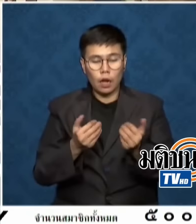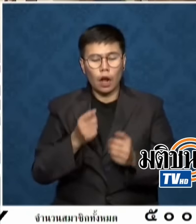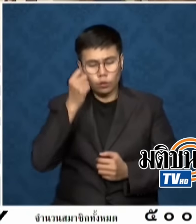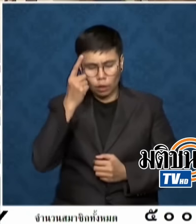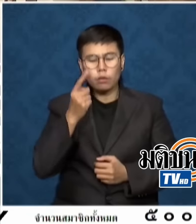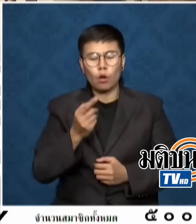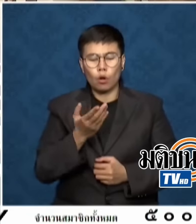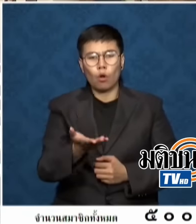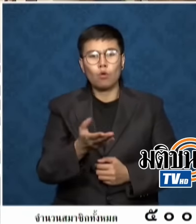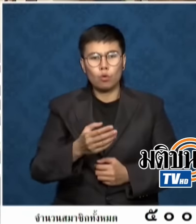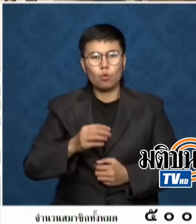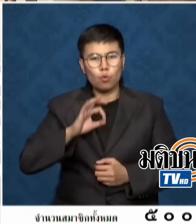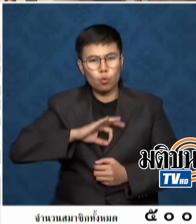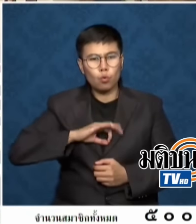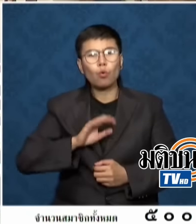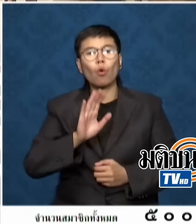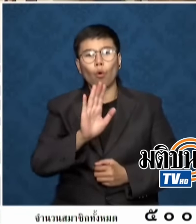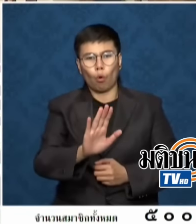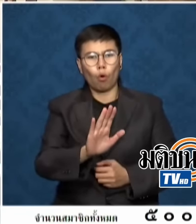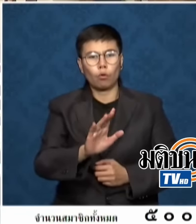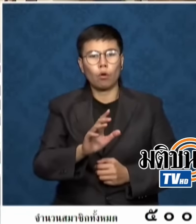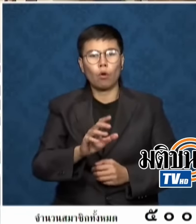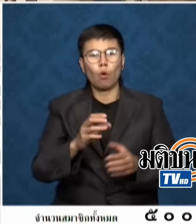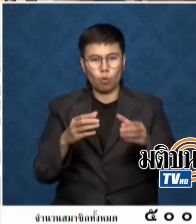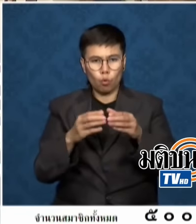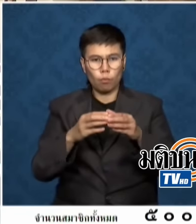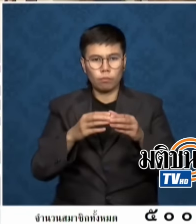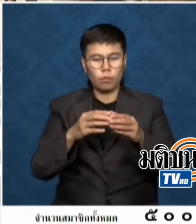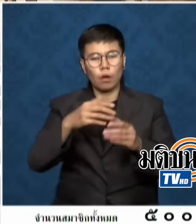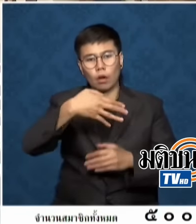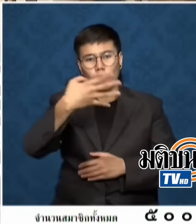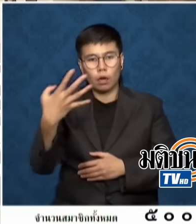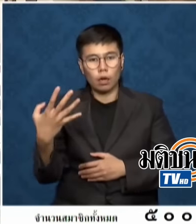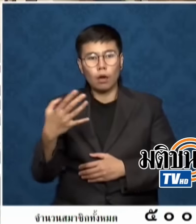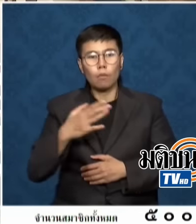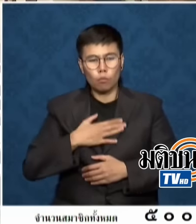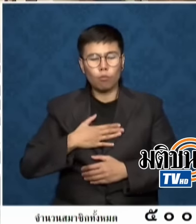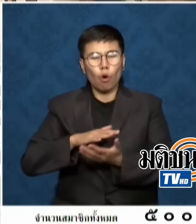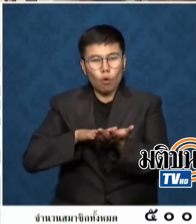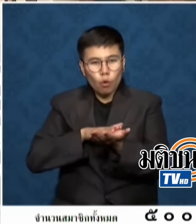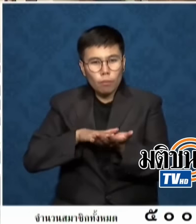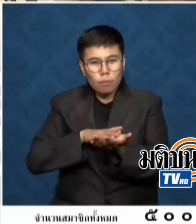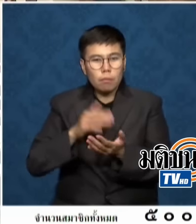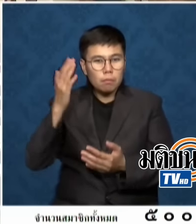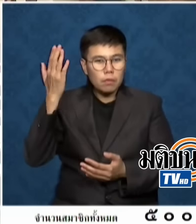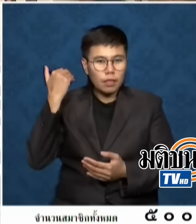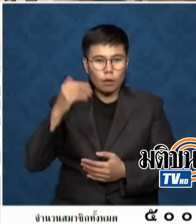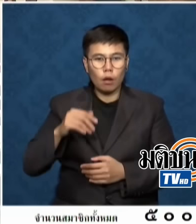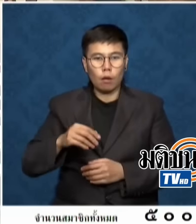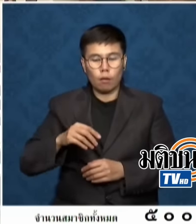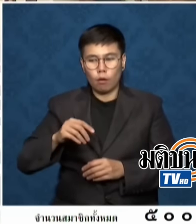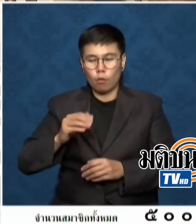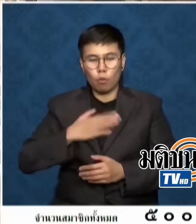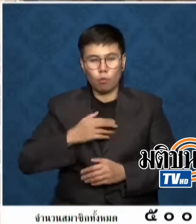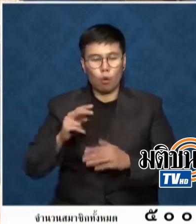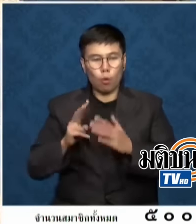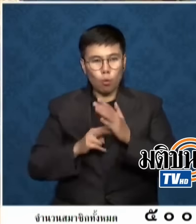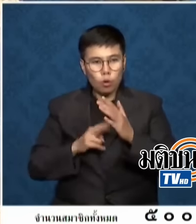านแต่การเพิ่มมาตราขอโทษนะผมหอบเพราะวิ่งมาจากห้องอาหารน